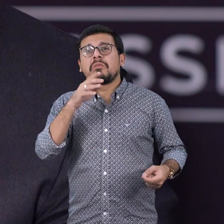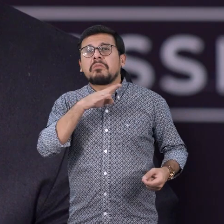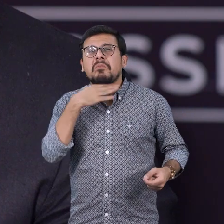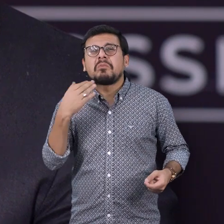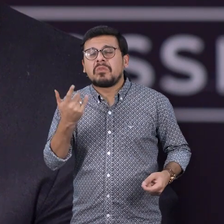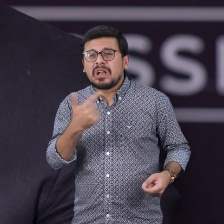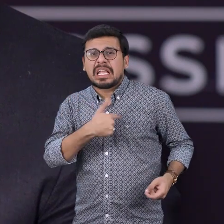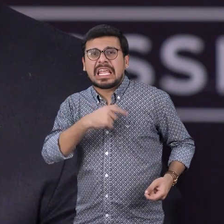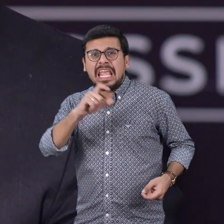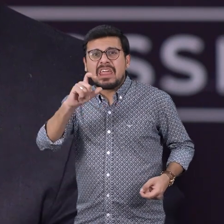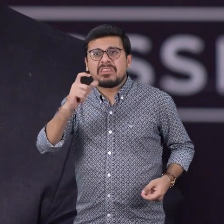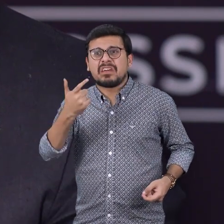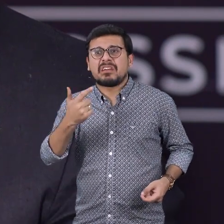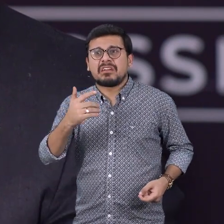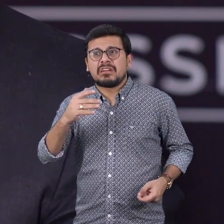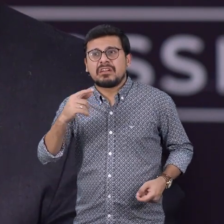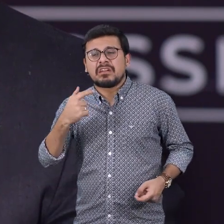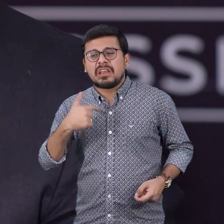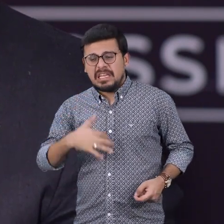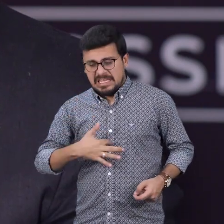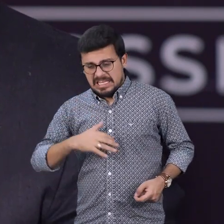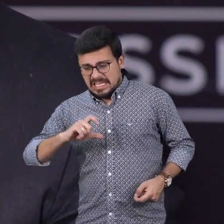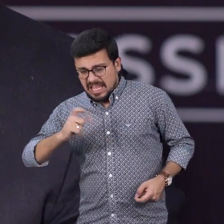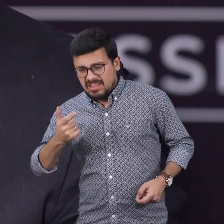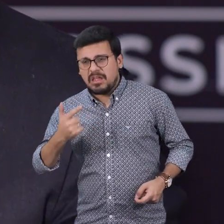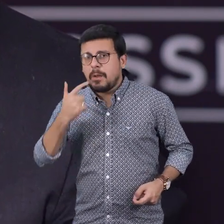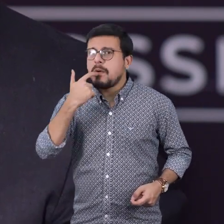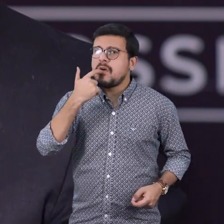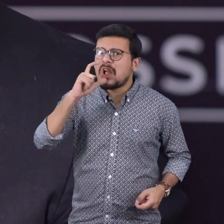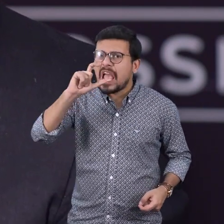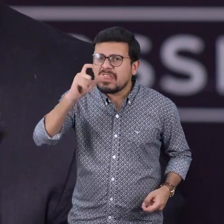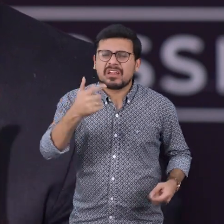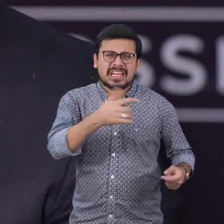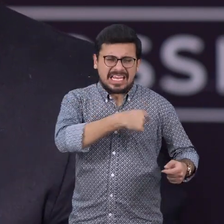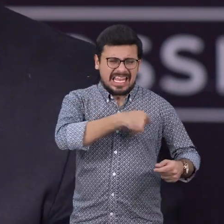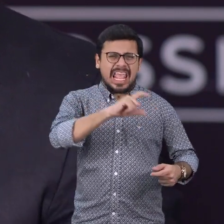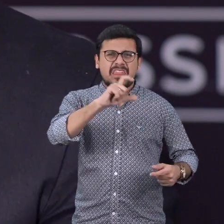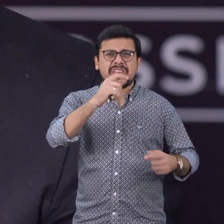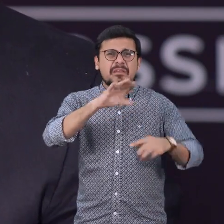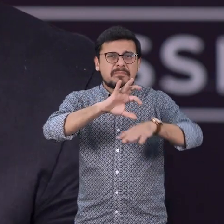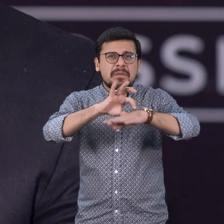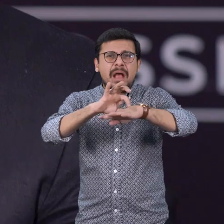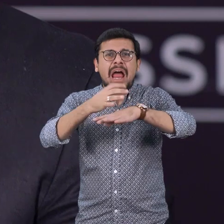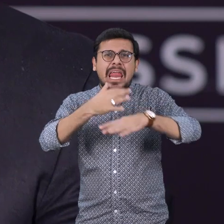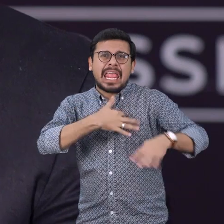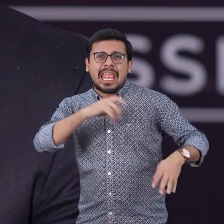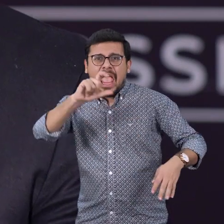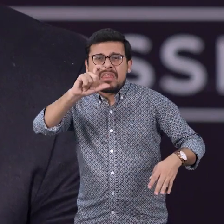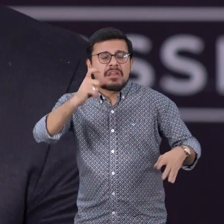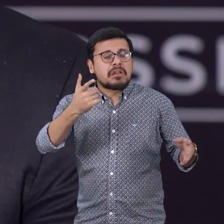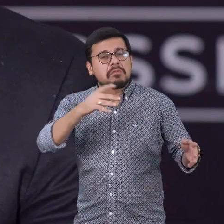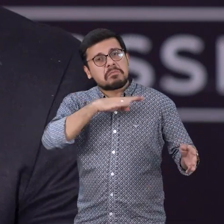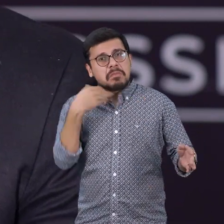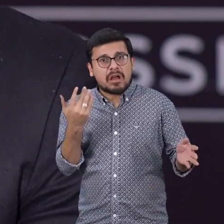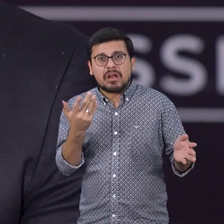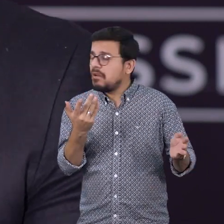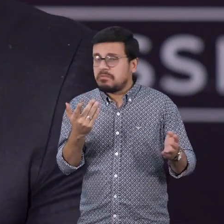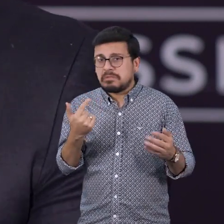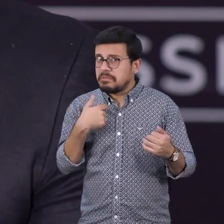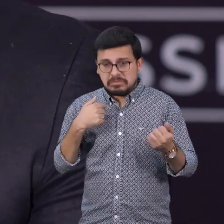سکھائی, اور یہ اس وجہ سے نہیں سکھائی کہ بس ان کا کوئی ایک ان کا اچھا پازیٹیو ٹائم کنسٹرکٹیو انہوں نے ایک اسکل